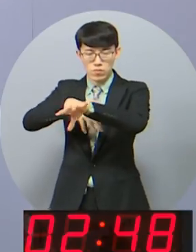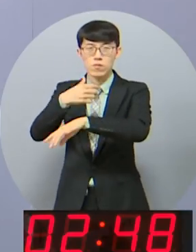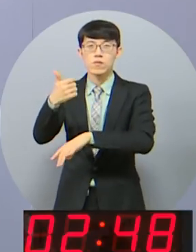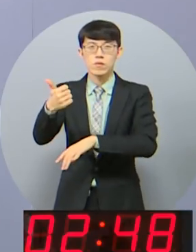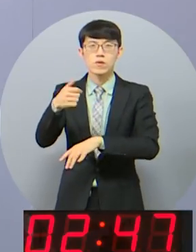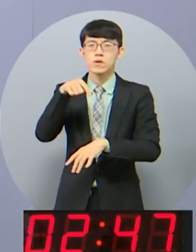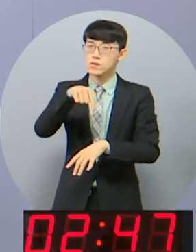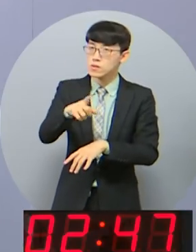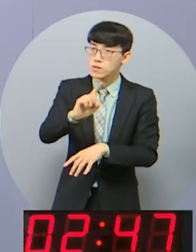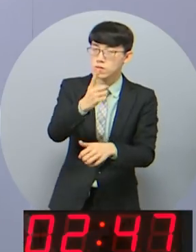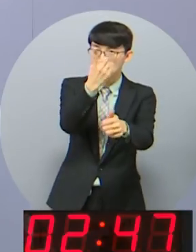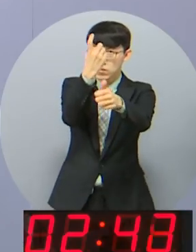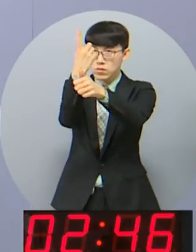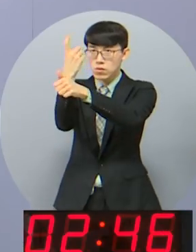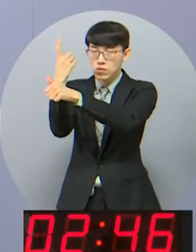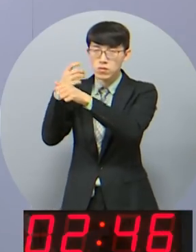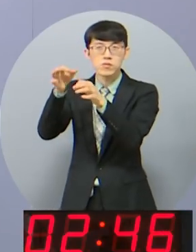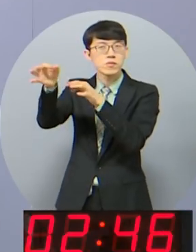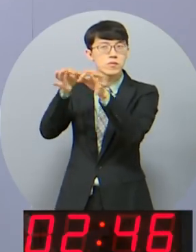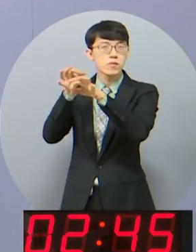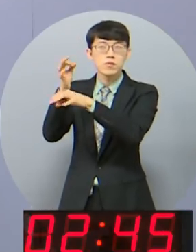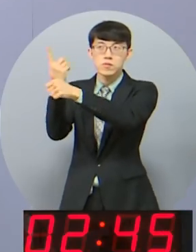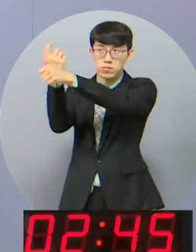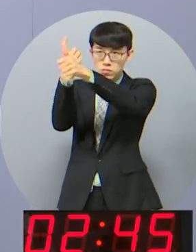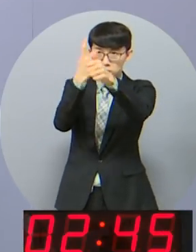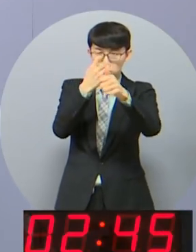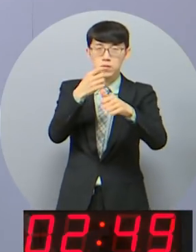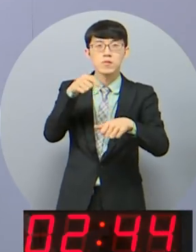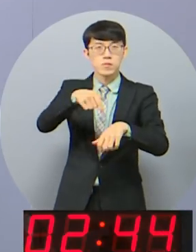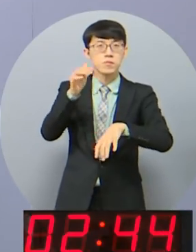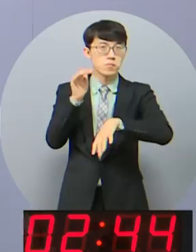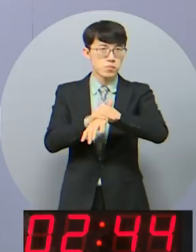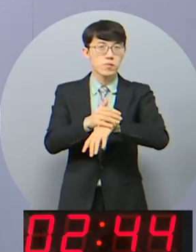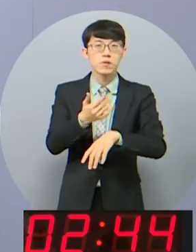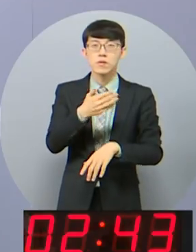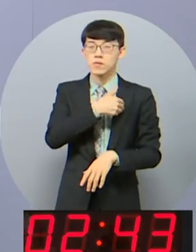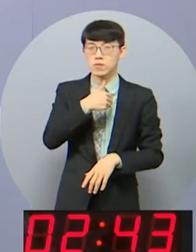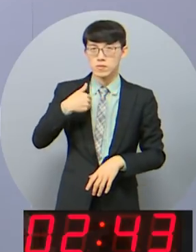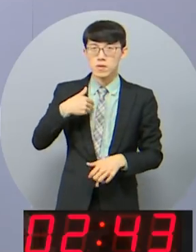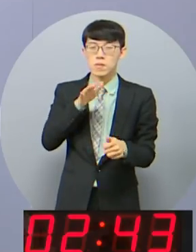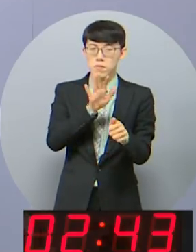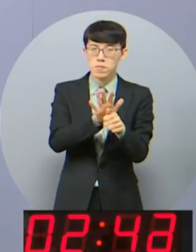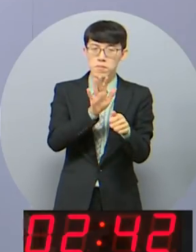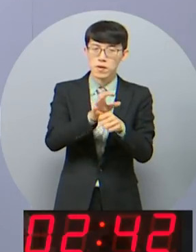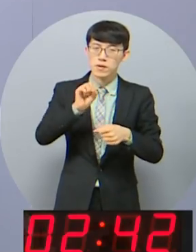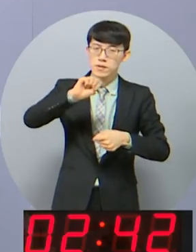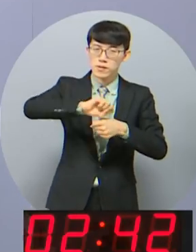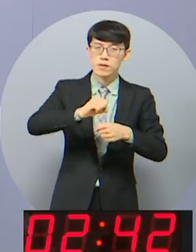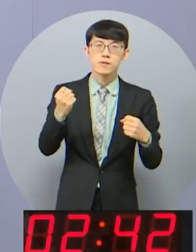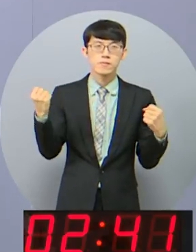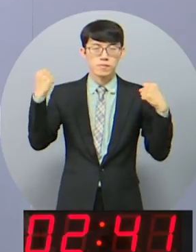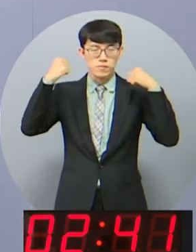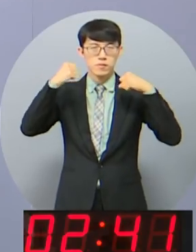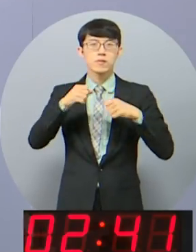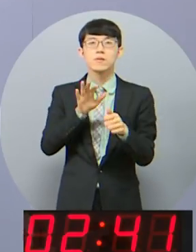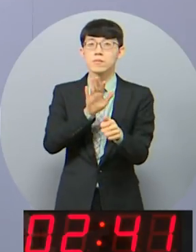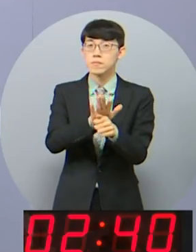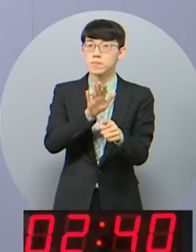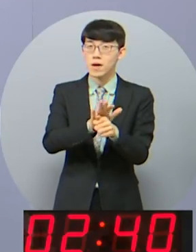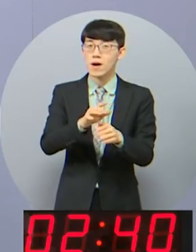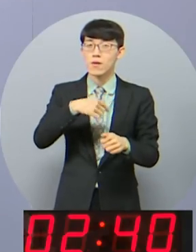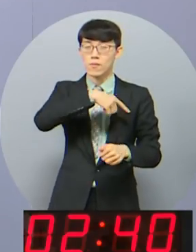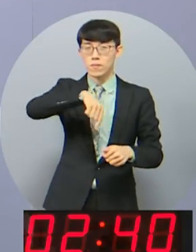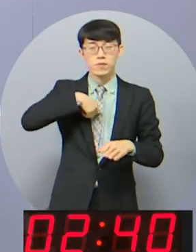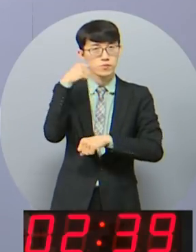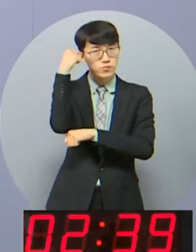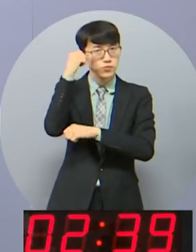招商引资的优势，为地区发展带来新的能量，让我们的城市成为安居乐